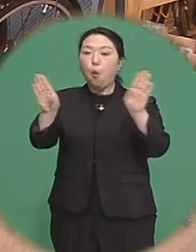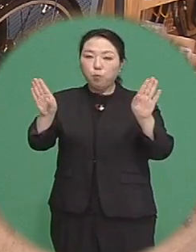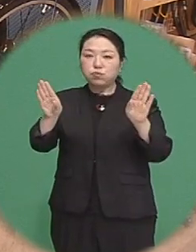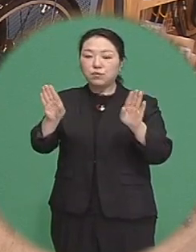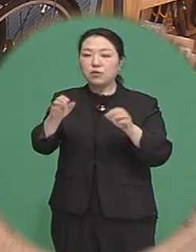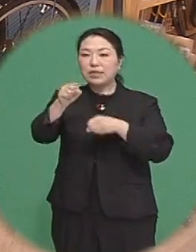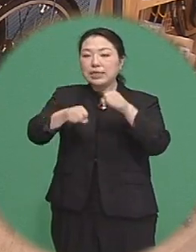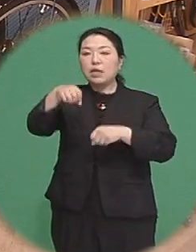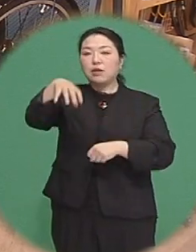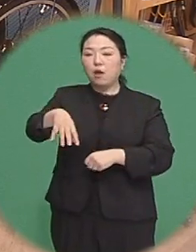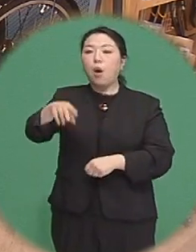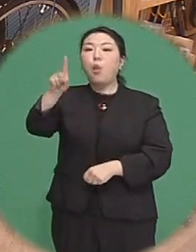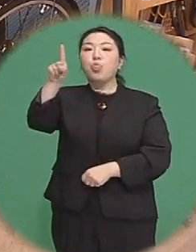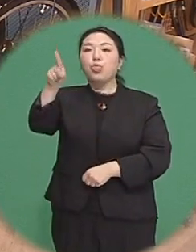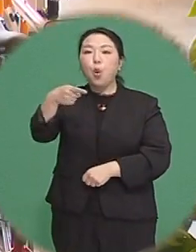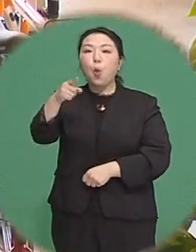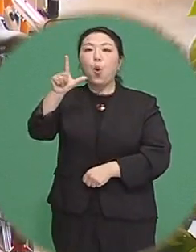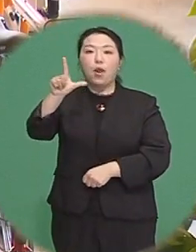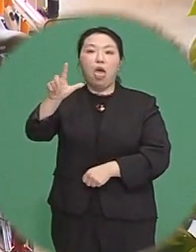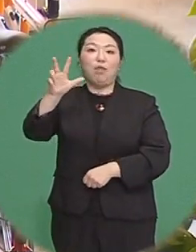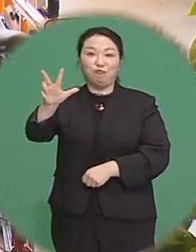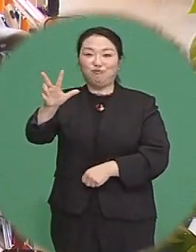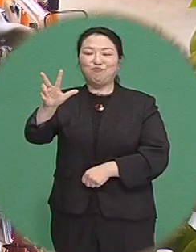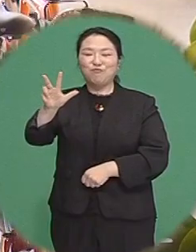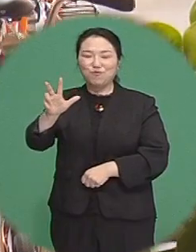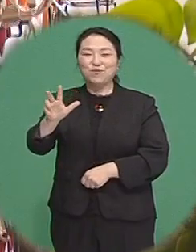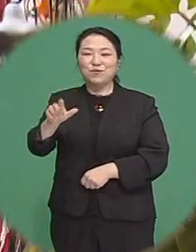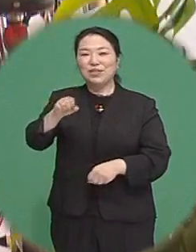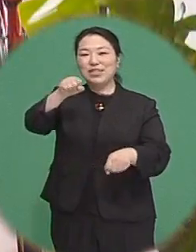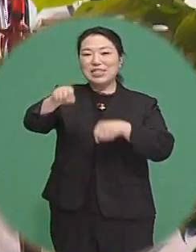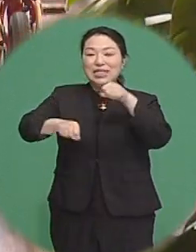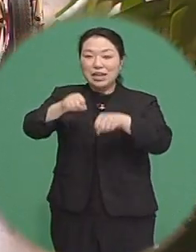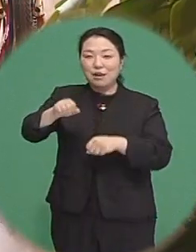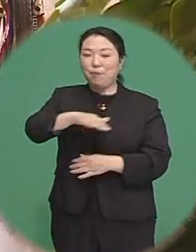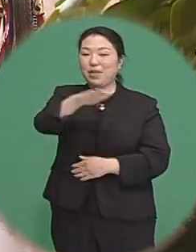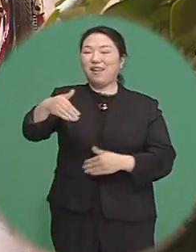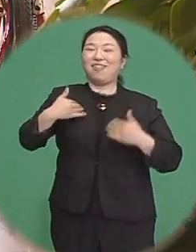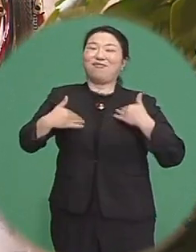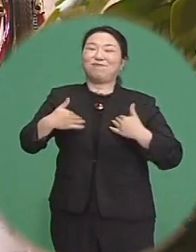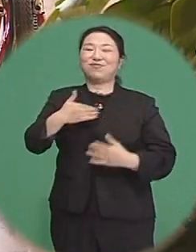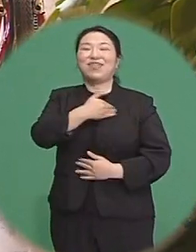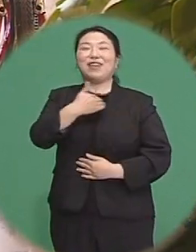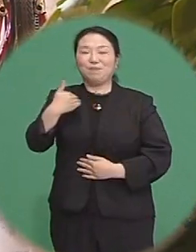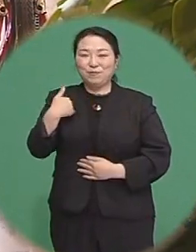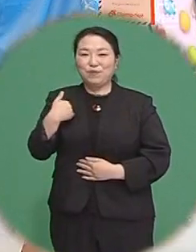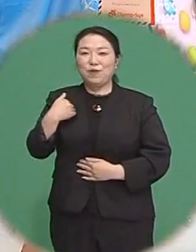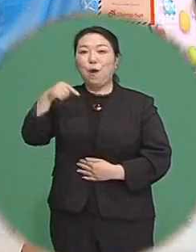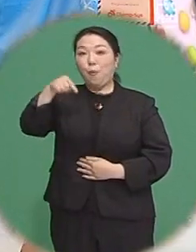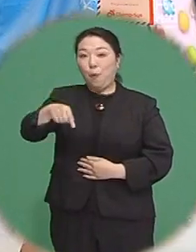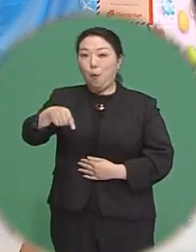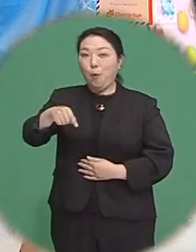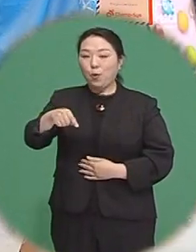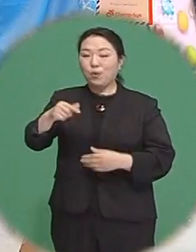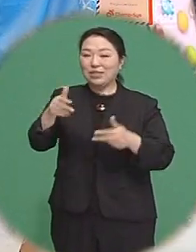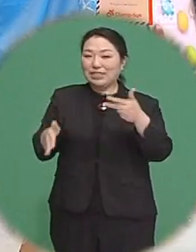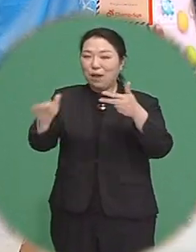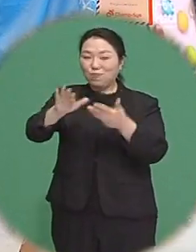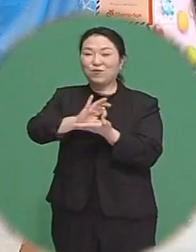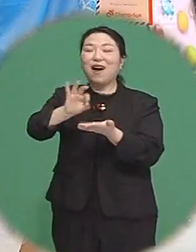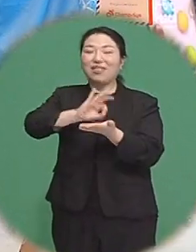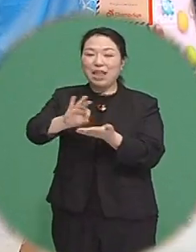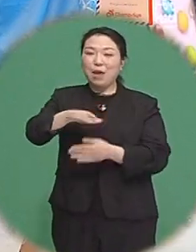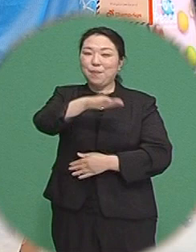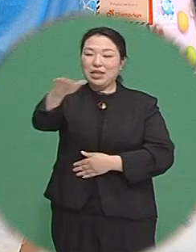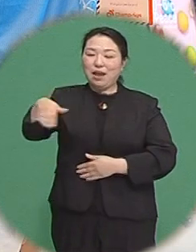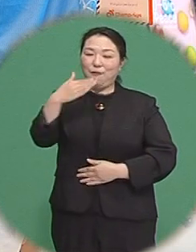ですサイクリングは誰もが気軽に楽しめるスポーツでありこの施設を活用していただくことで市民の皆様の健康